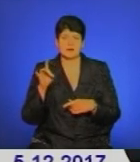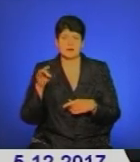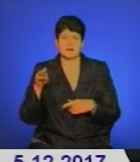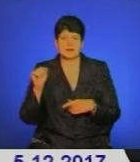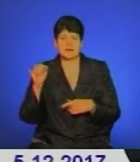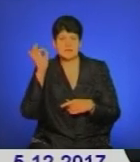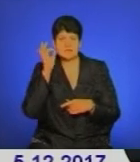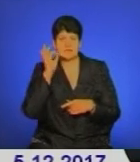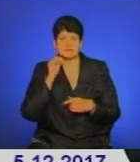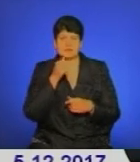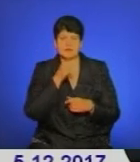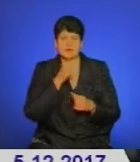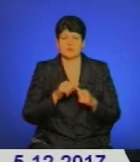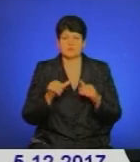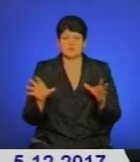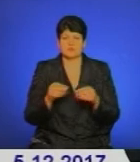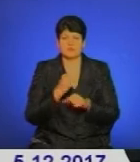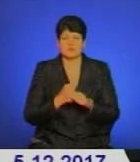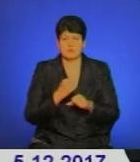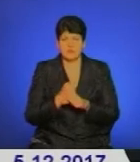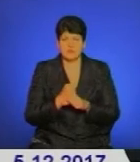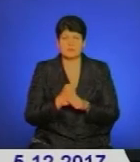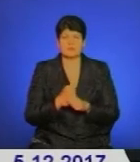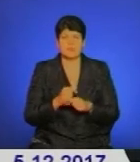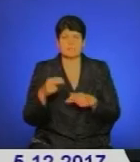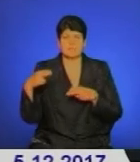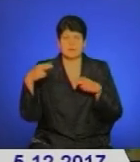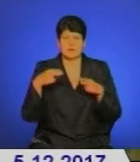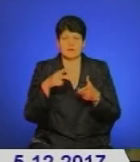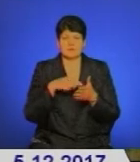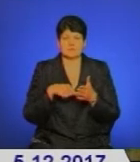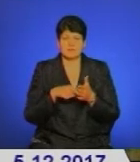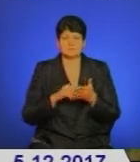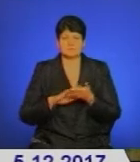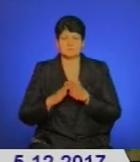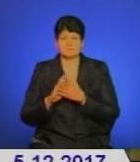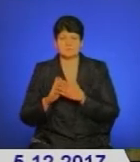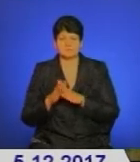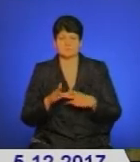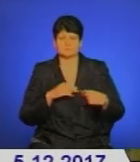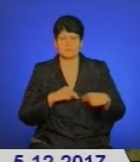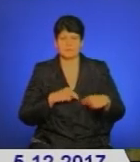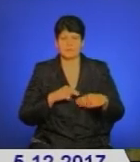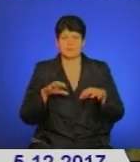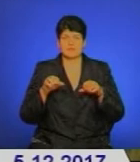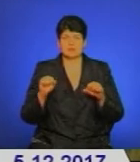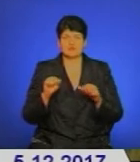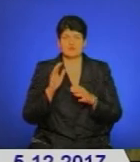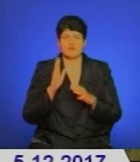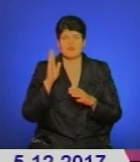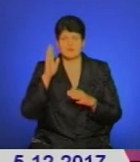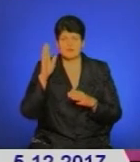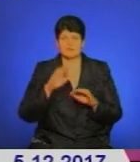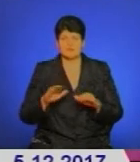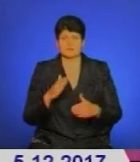німецький експерт з розвитку співпраці між містами-побратимами. Приїхав у місто, аби налагодити співпрацю з владою, щоб у подальшому діти з